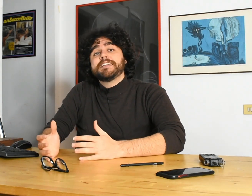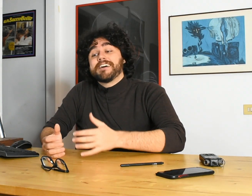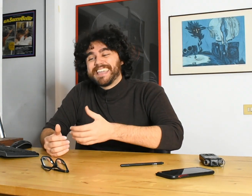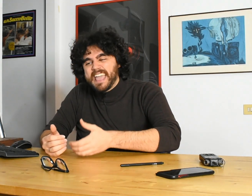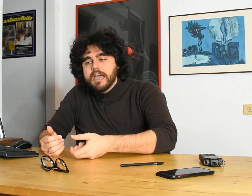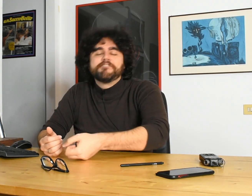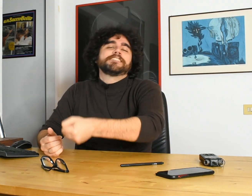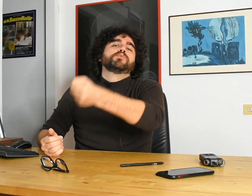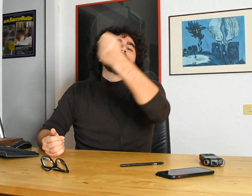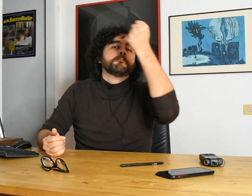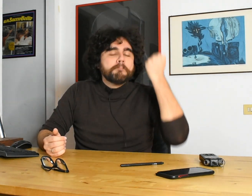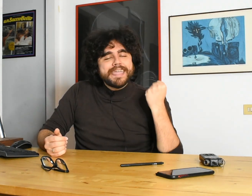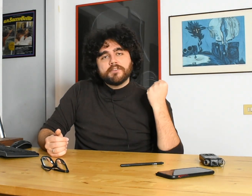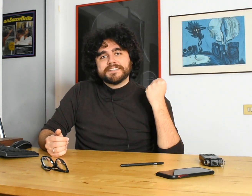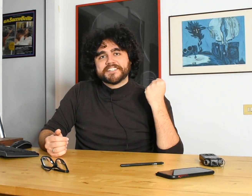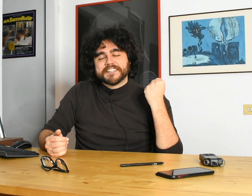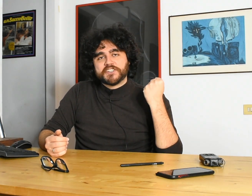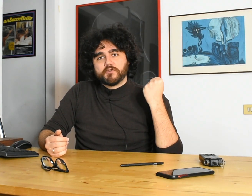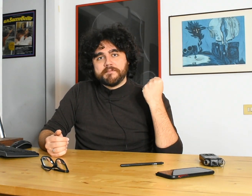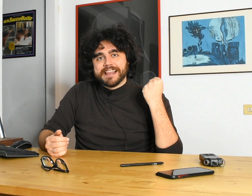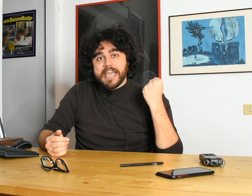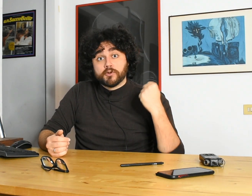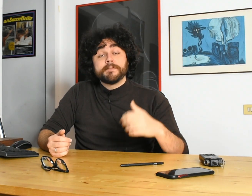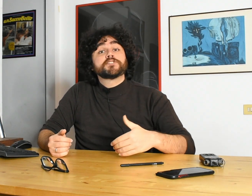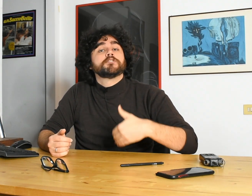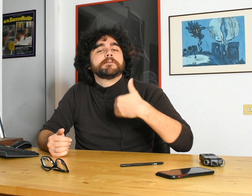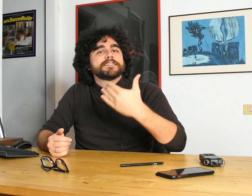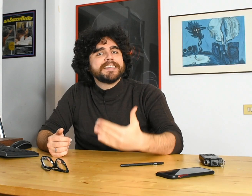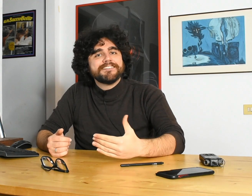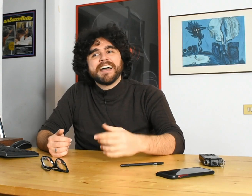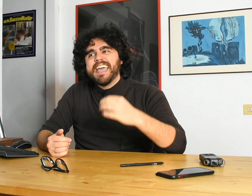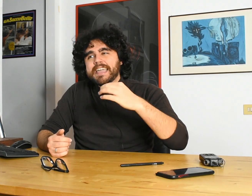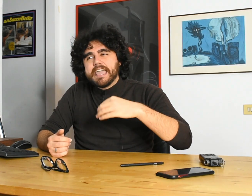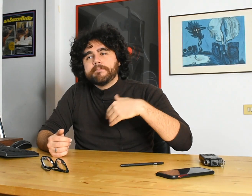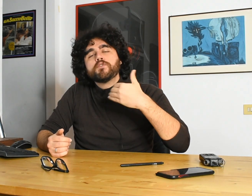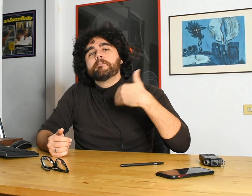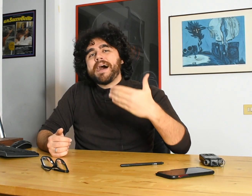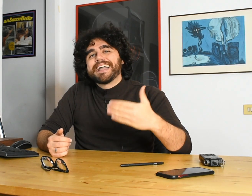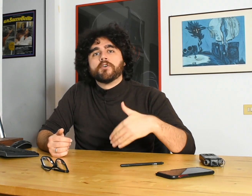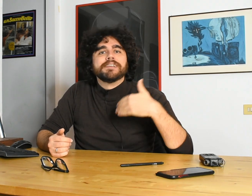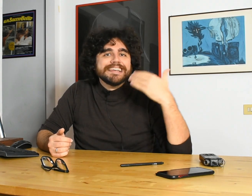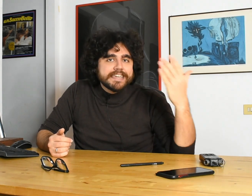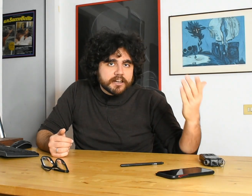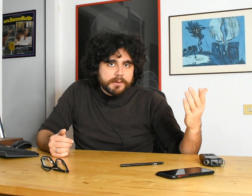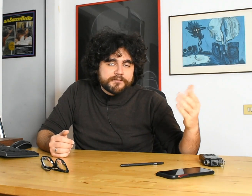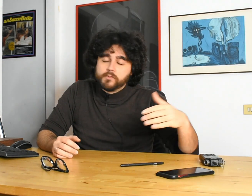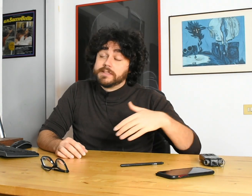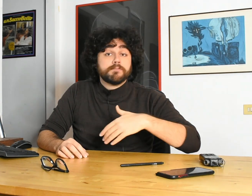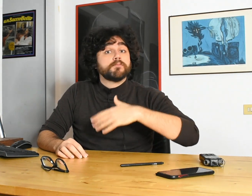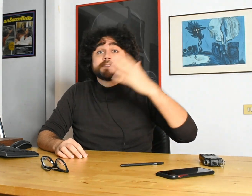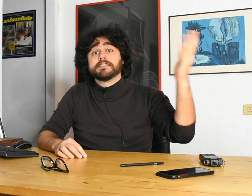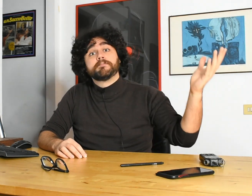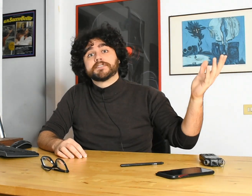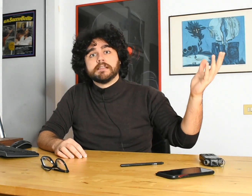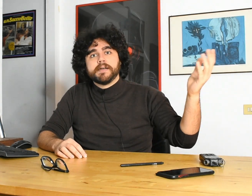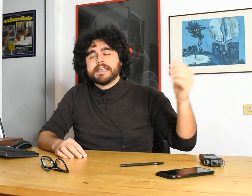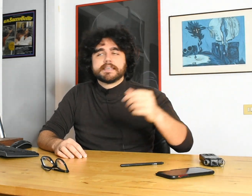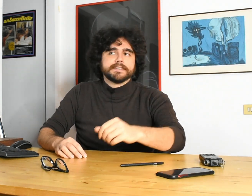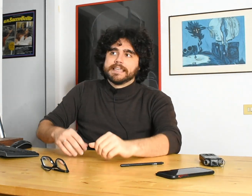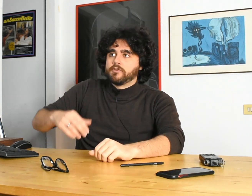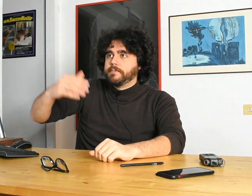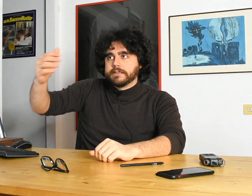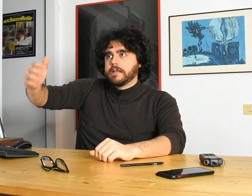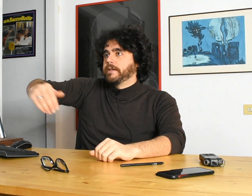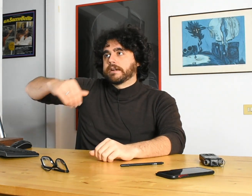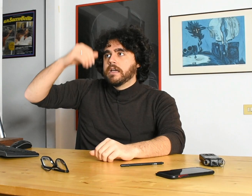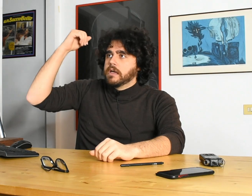quelle partite IVA che fatturano meno di 65.000 euro e sono delle partite IVA che non pagano l'IRPEF, una delle più importanti imposte del paese